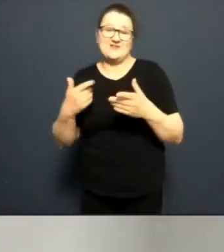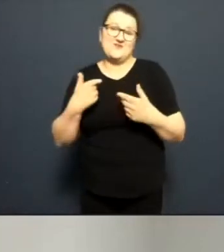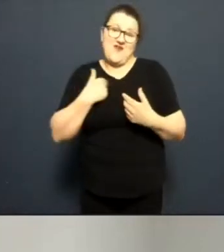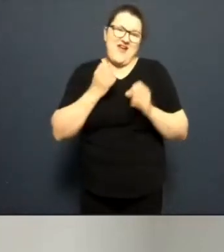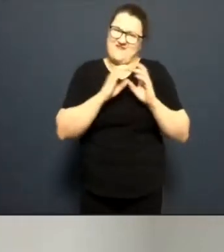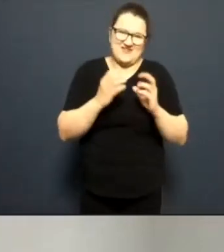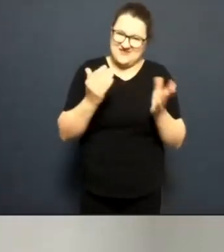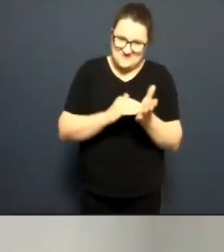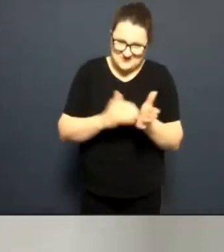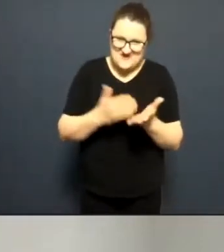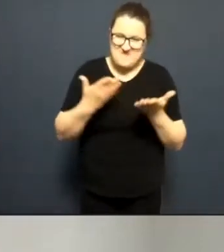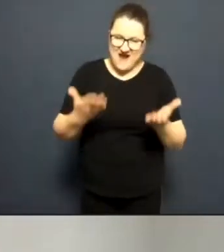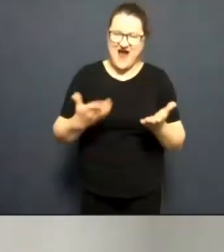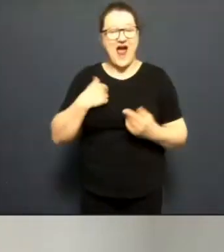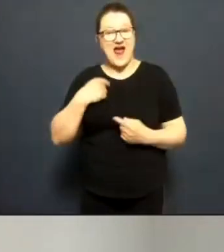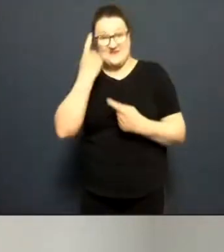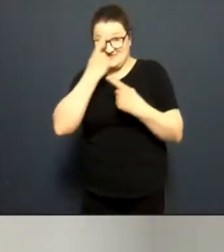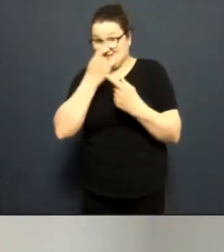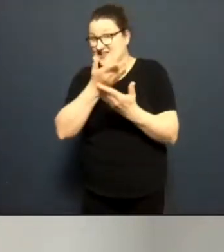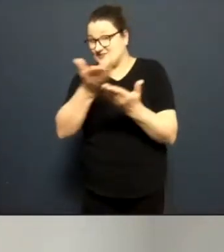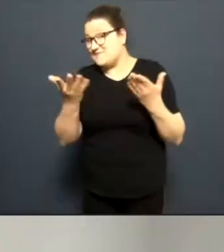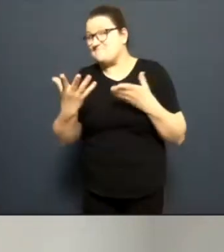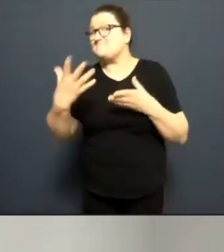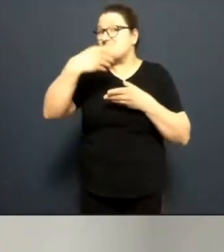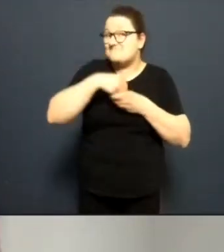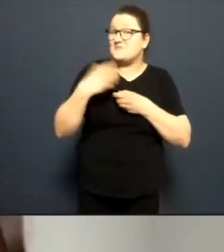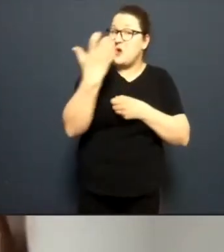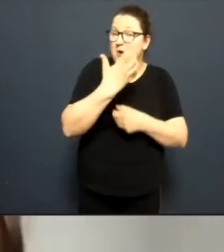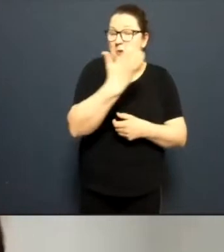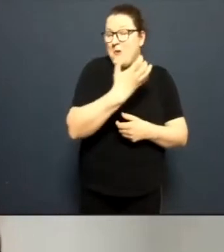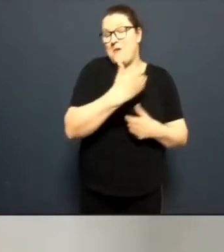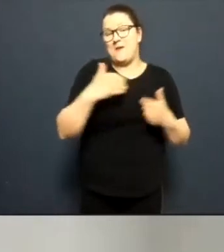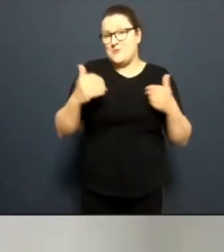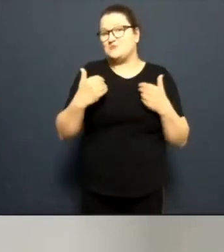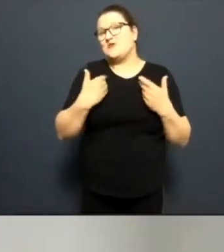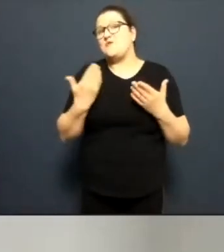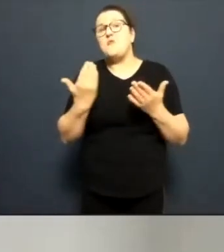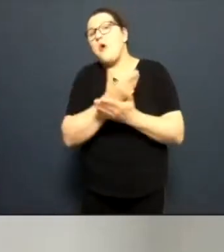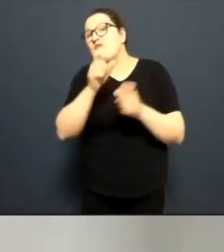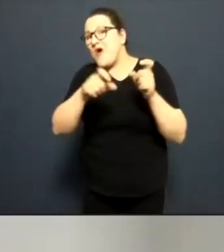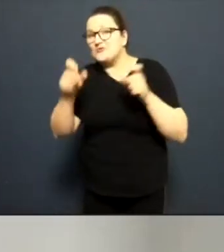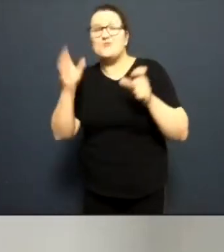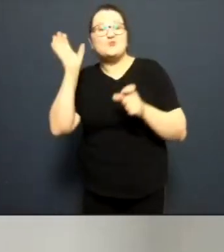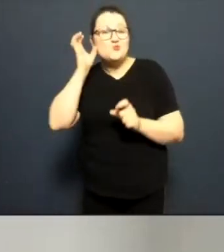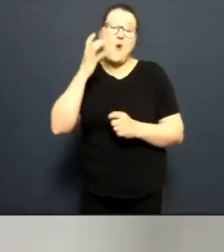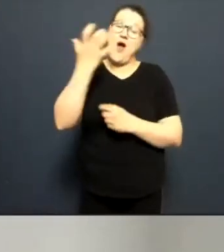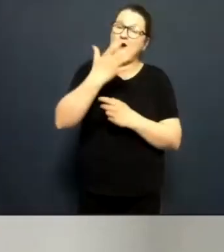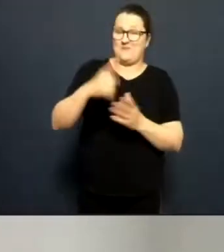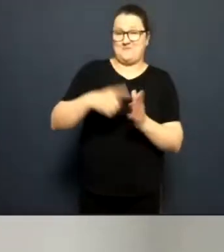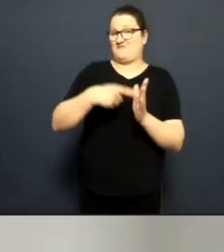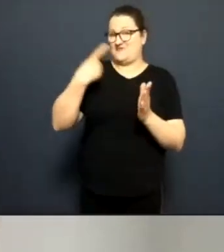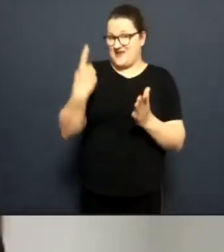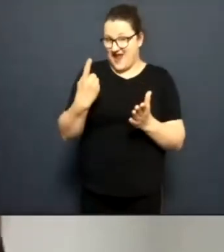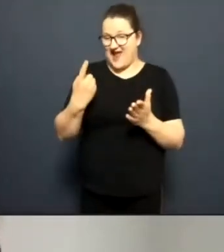niepotrzebne, ale zakładam, że mogą być wśród Państwa również nowi słuchaczy czy nowe osoby, które po raz pierwszy